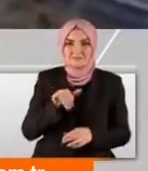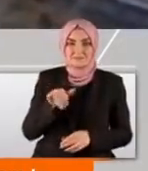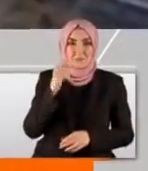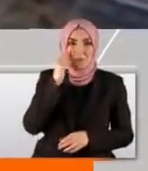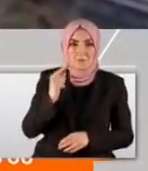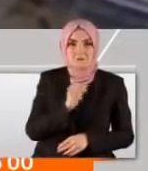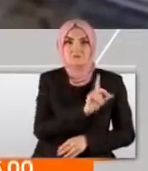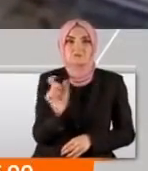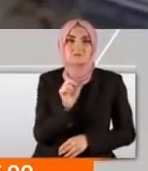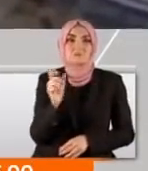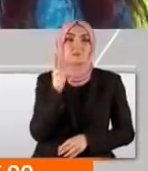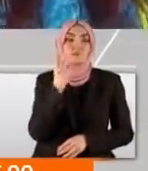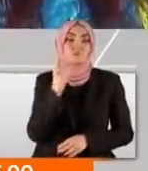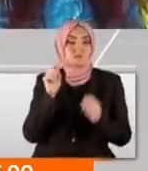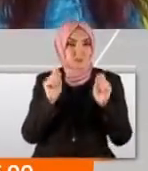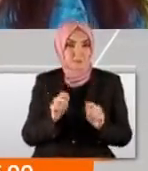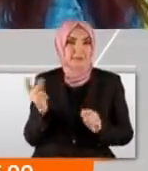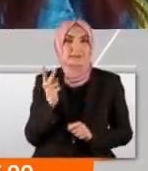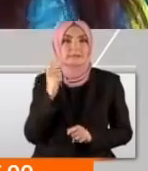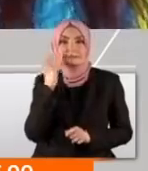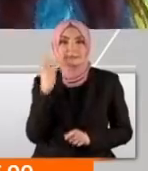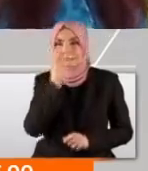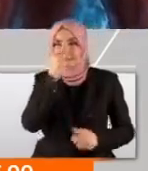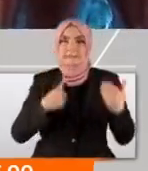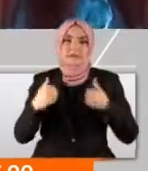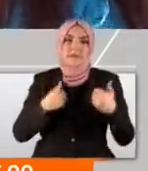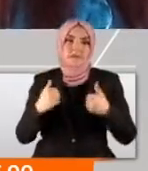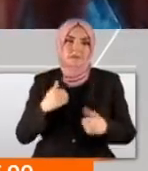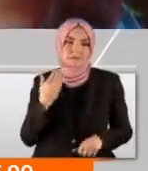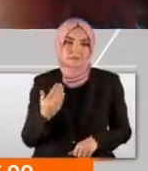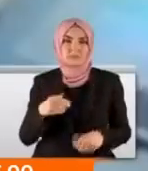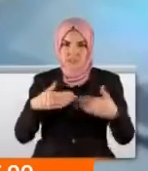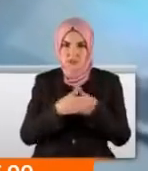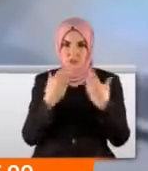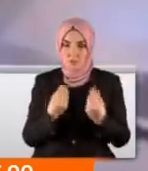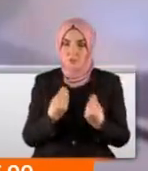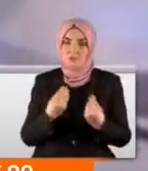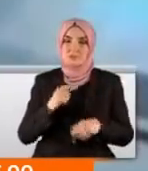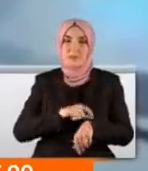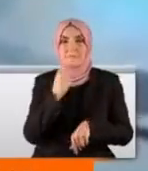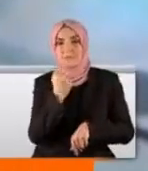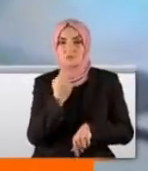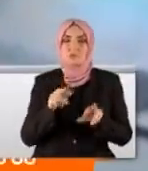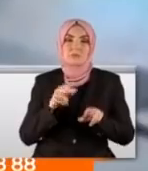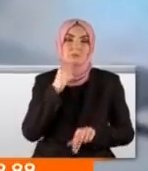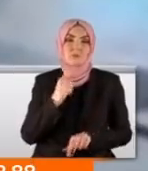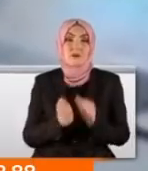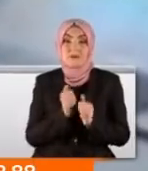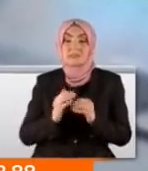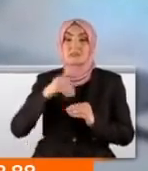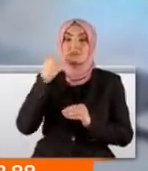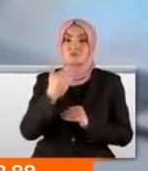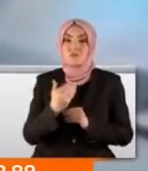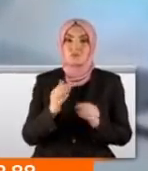göre 2 kişi yaralandı. Gece olmuş galiba. Aynen. Kaç gibi? 1,5 civarı. Kavganın ardından taraflar kaşla göz